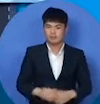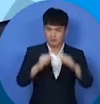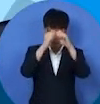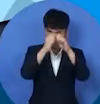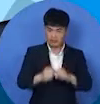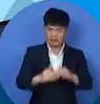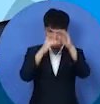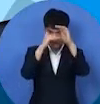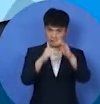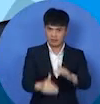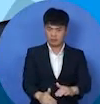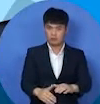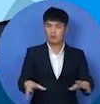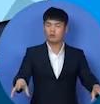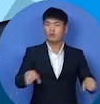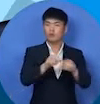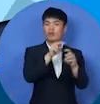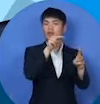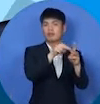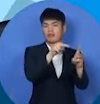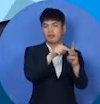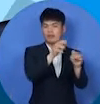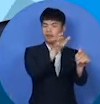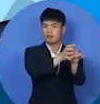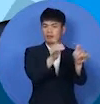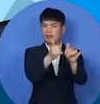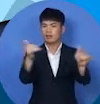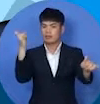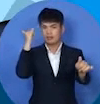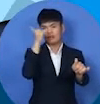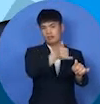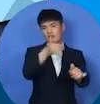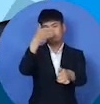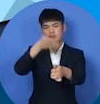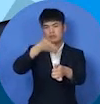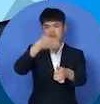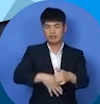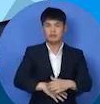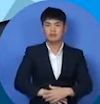있습니다. 자세한 사항은 천안시 일자리종합지원센터